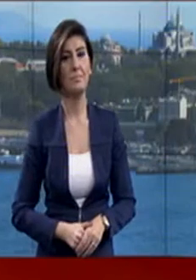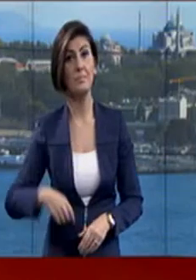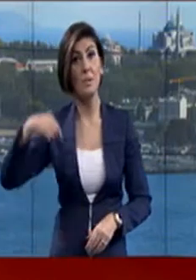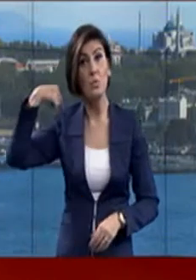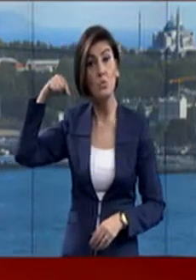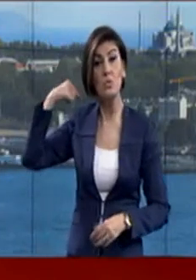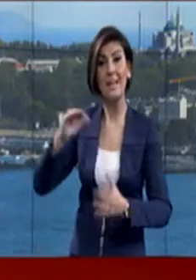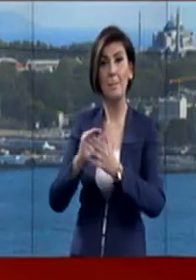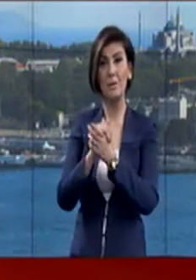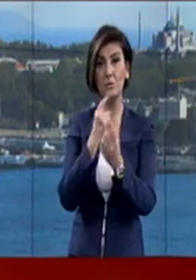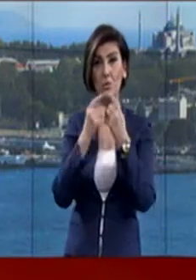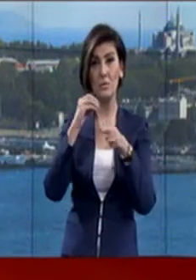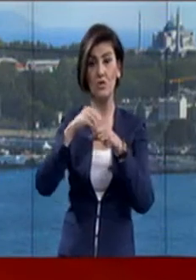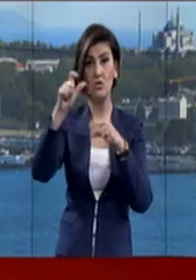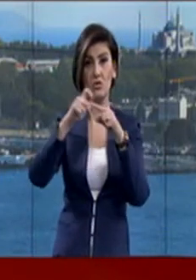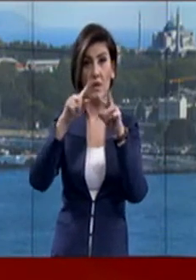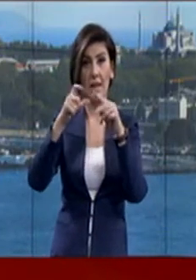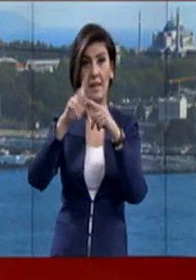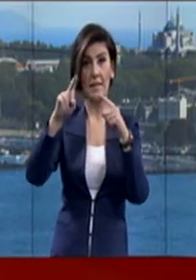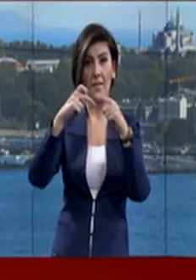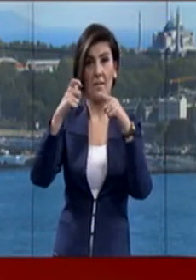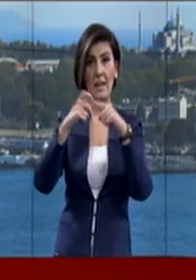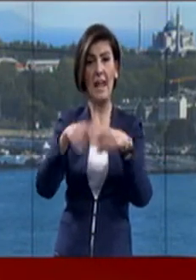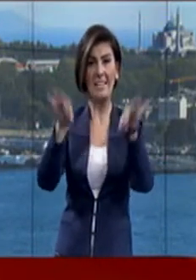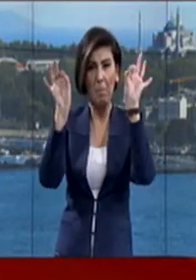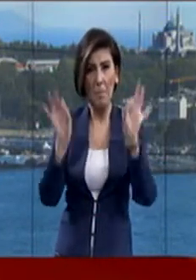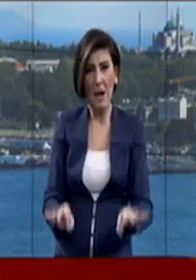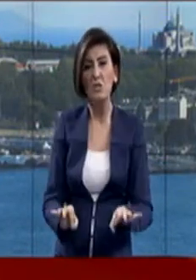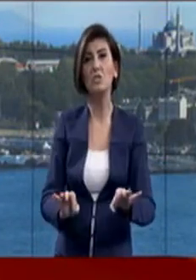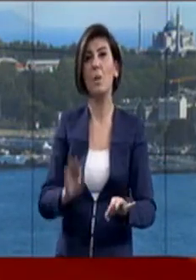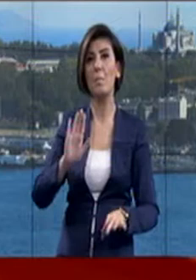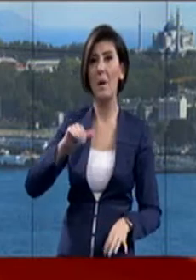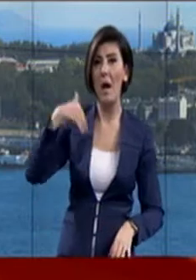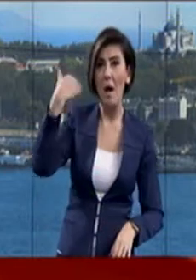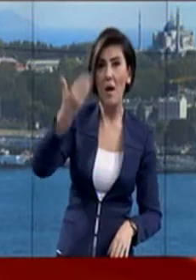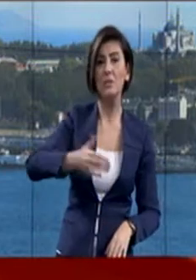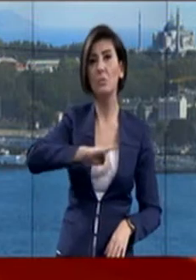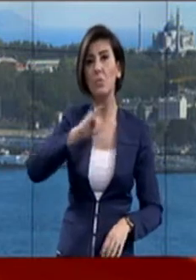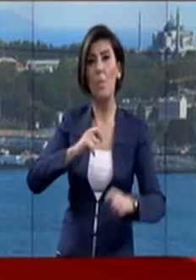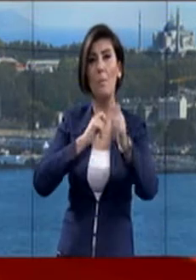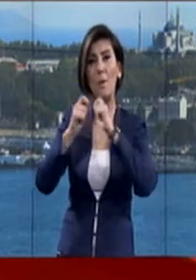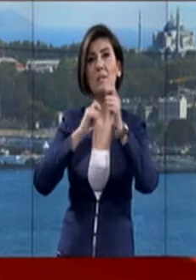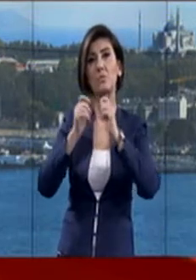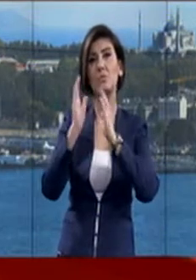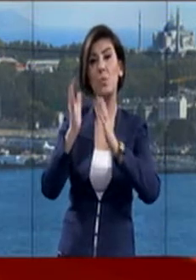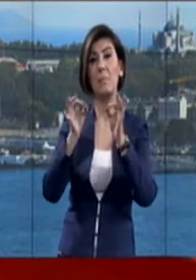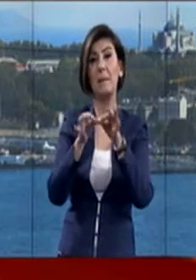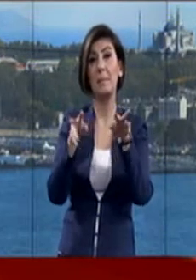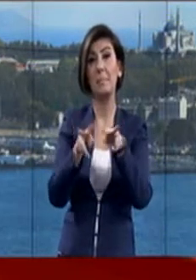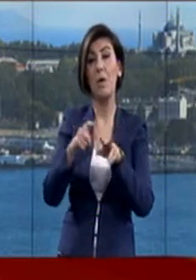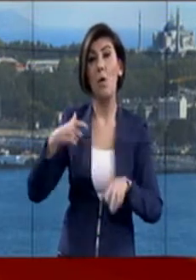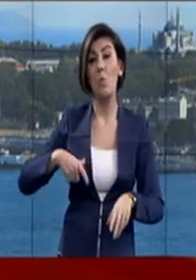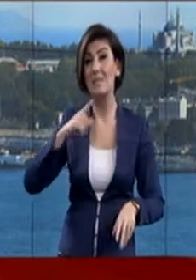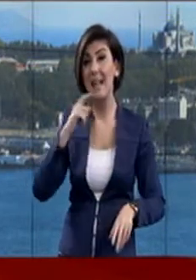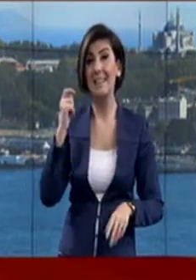Suriye barış görüşmeleri için Cenevre'de resmen start verilmesinin ardından yoğun pazarlıklar sürüyor. Birleşmiş